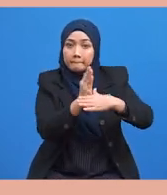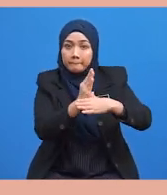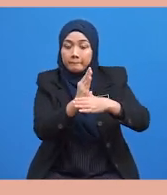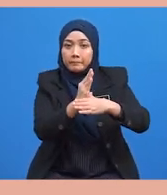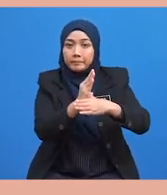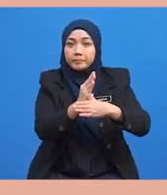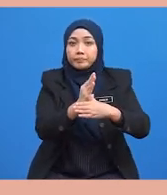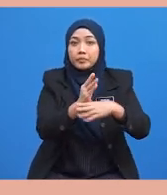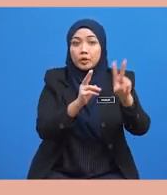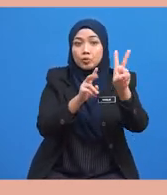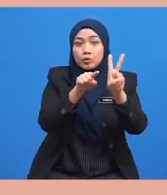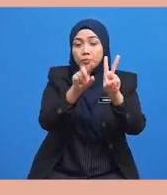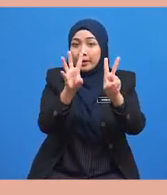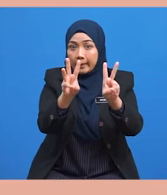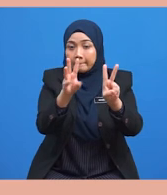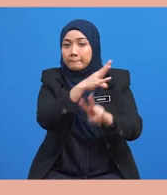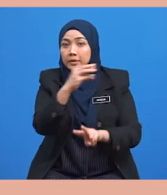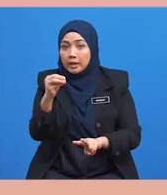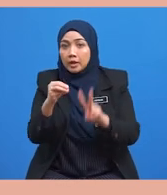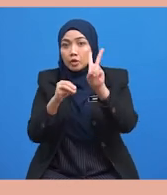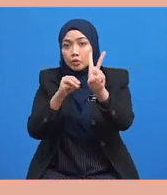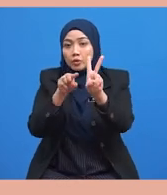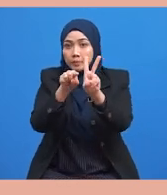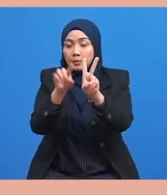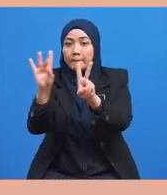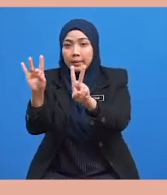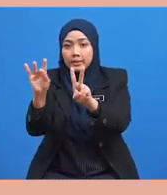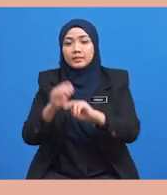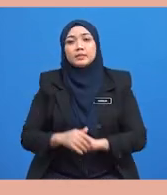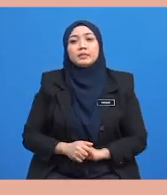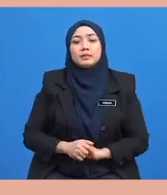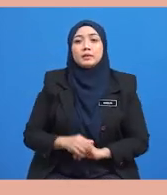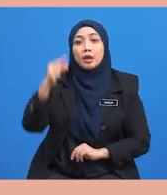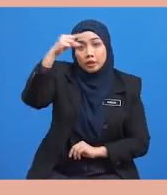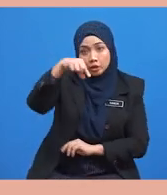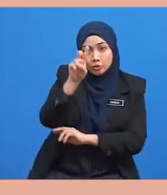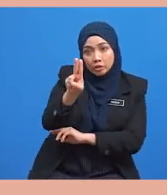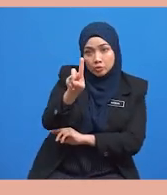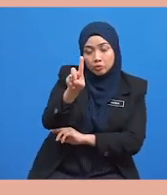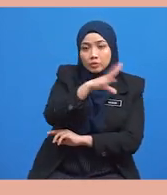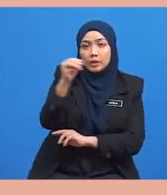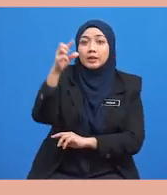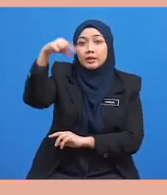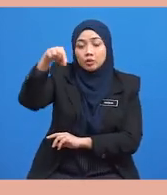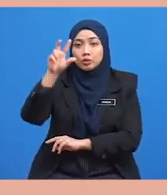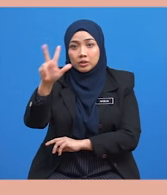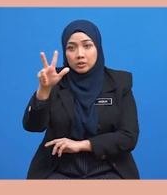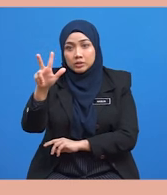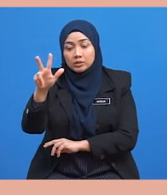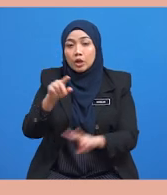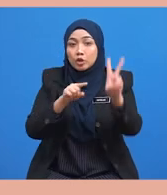antara 2.6 dan 2.8. Q1 dan Q3 pula